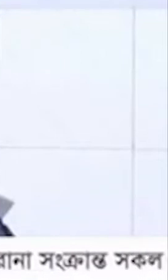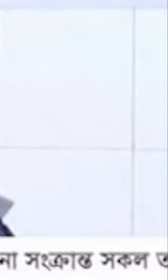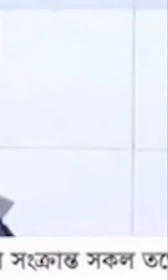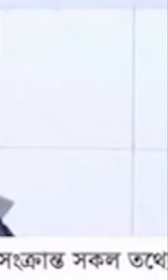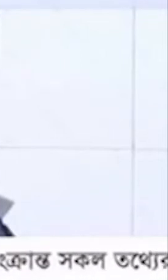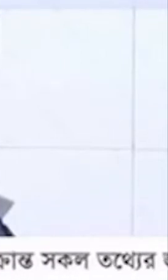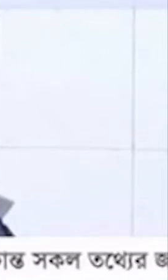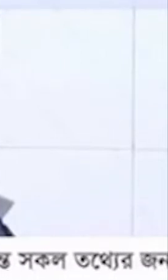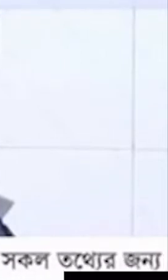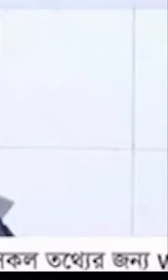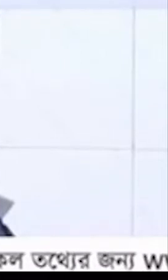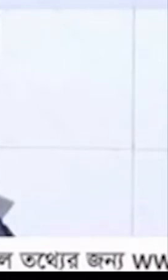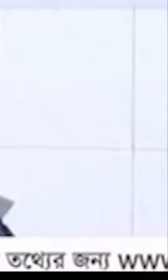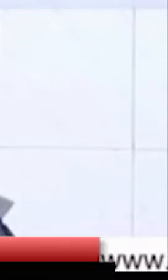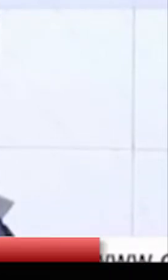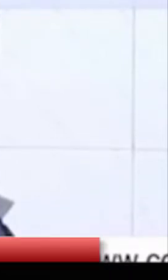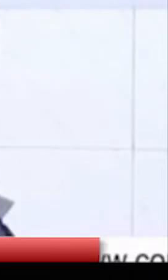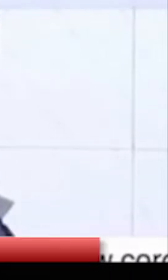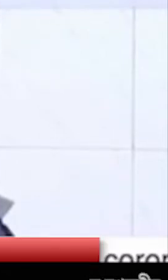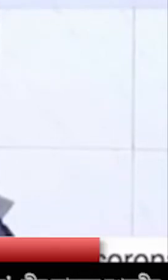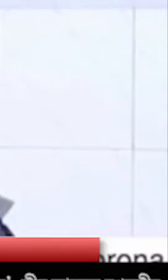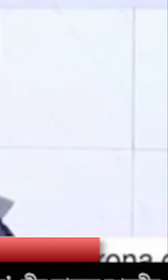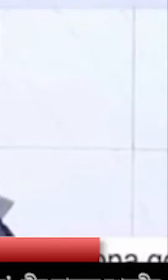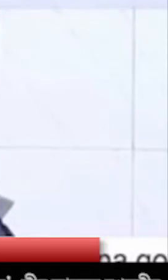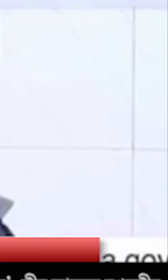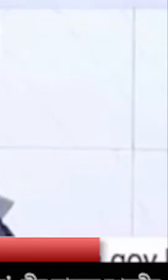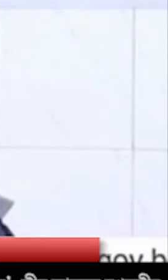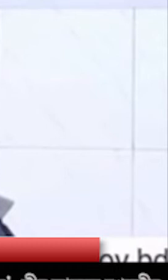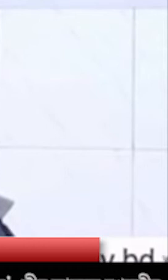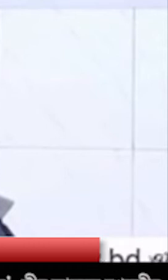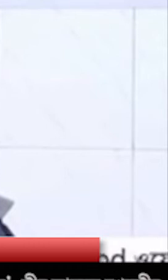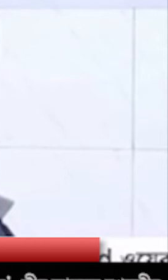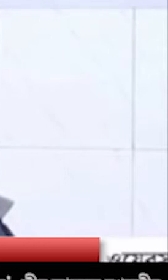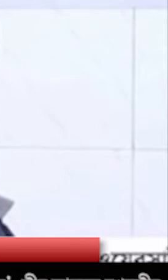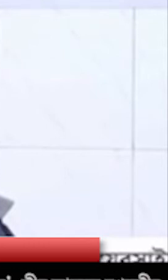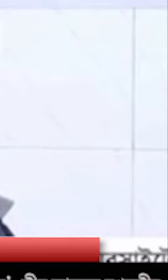দেশটির প্রবাসী বাংলাদেশি যে যেখানে, আসসালামু আলাইকুম।